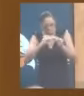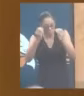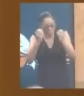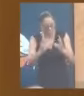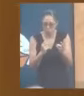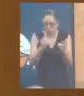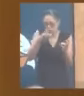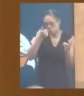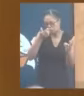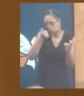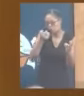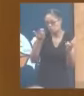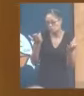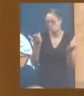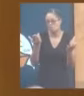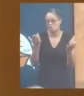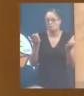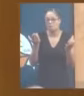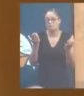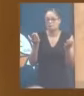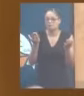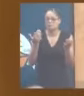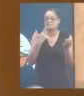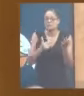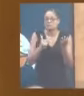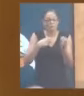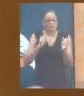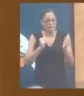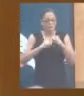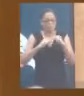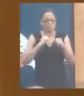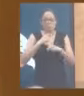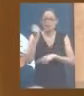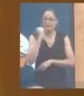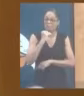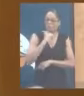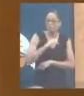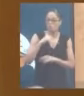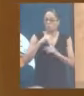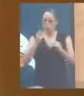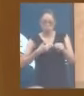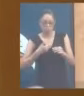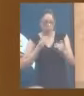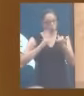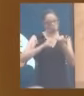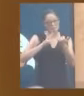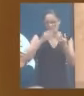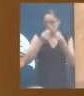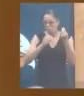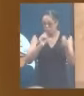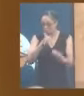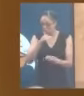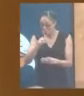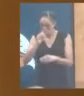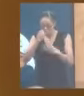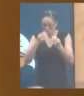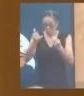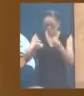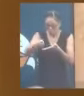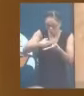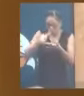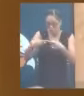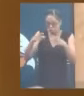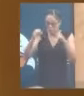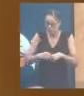ça. J'aurais réagi très très vite si j'avais reçu un document ou un SMS ou un WhatsApp, puisqu'on dit WhatsApp, pour pouvoir